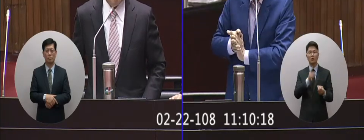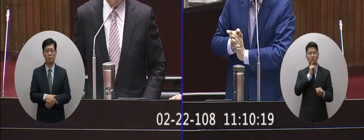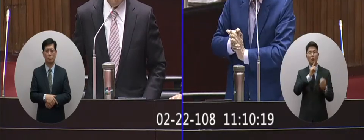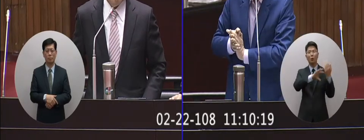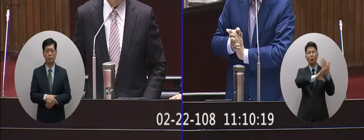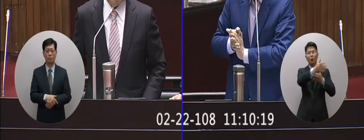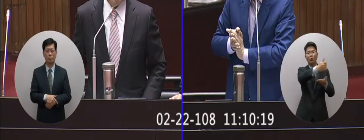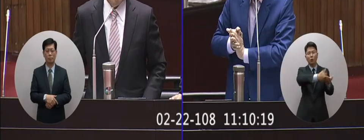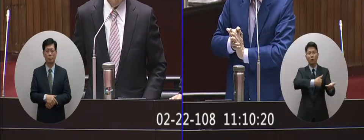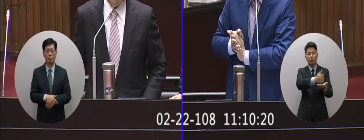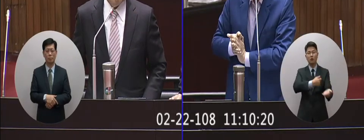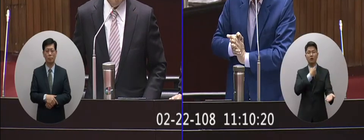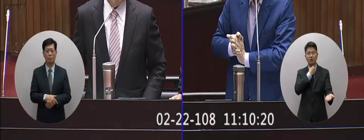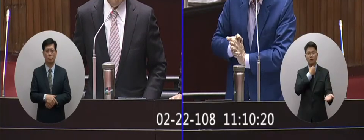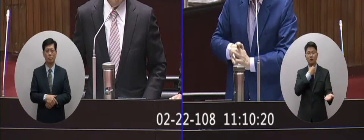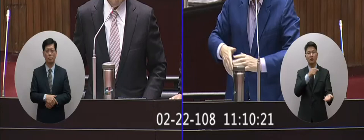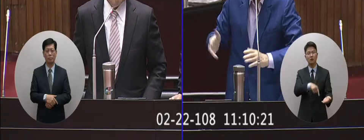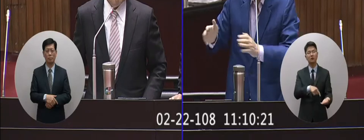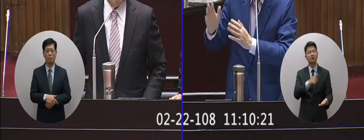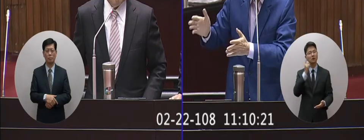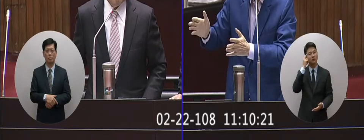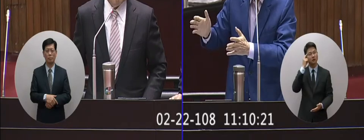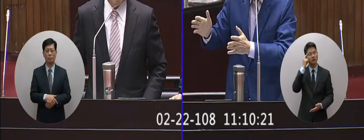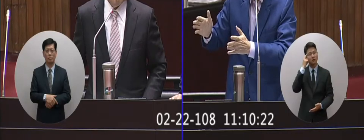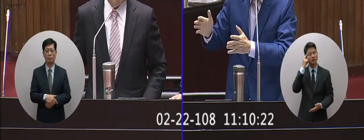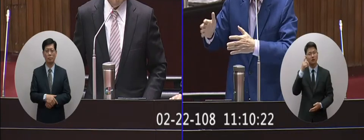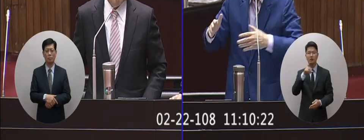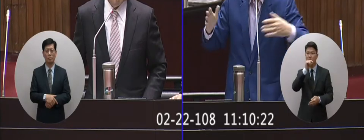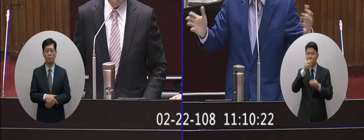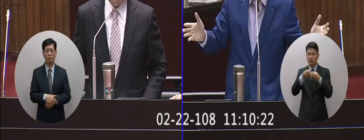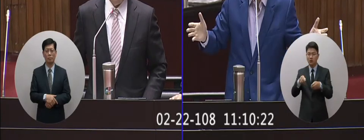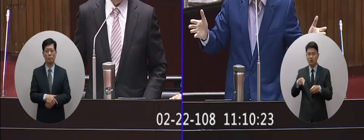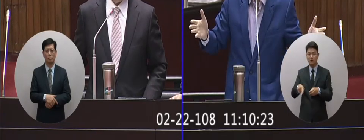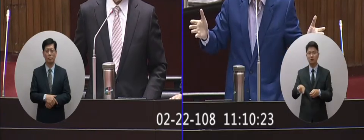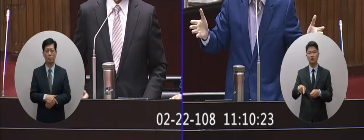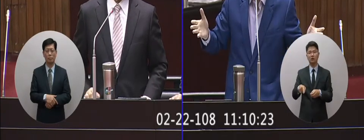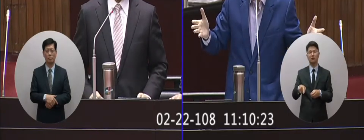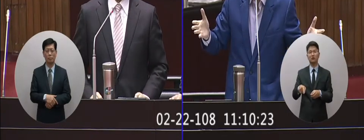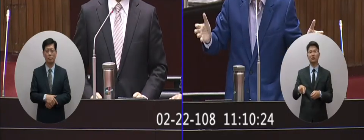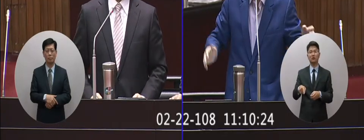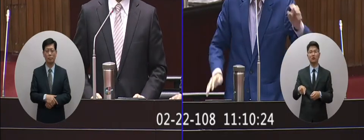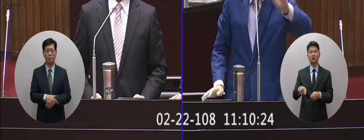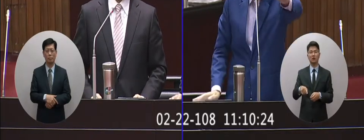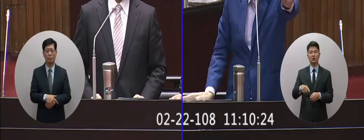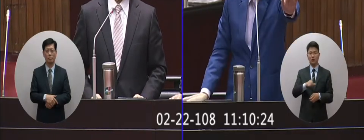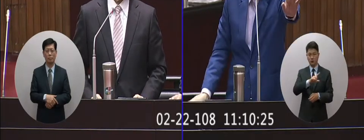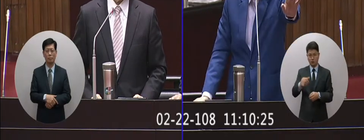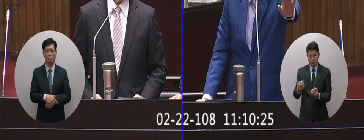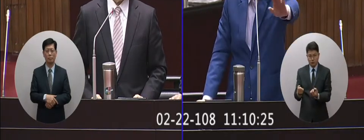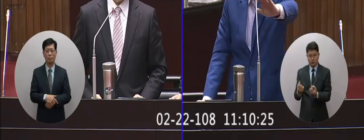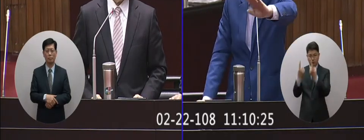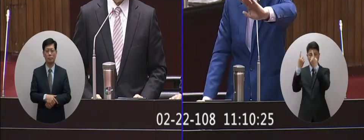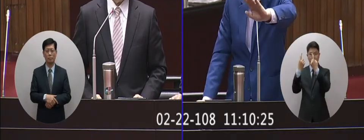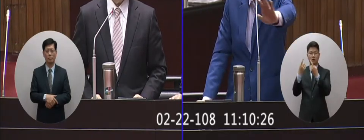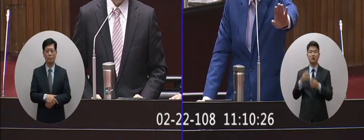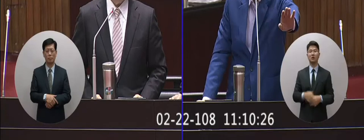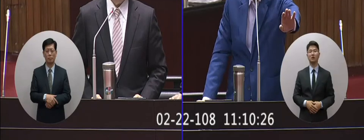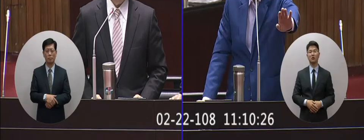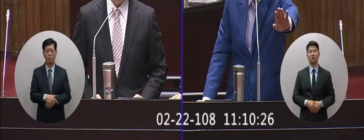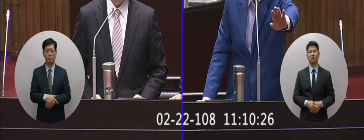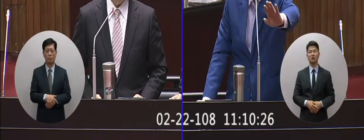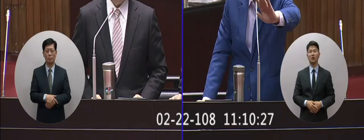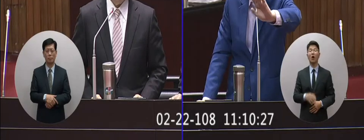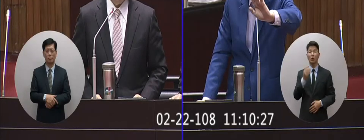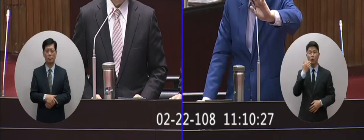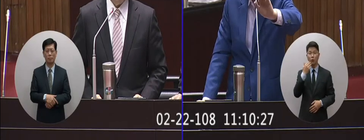口，那这个只是你让鸡蛋，让鸡蛋的物价涨一点啊，对农民鸡